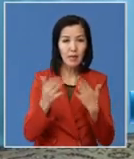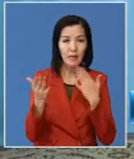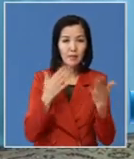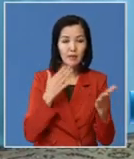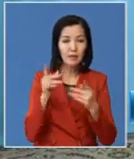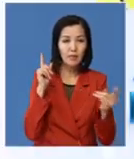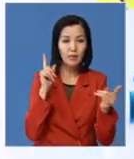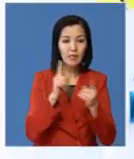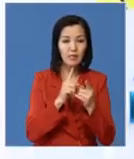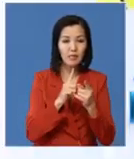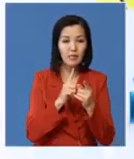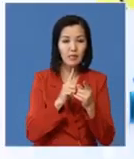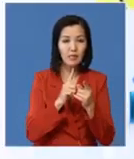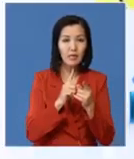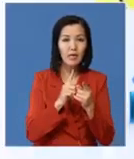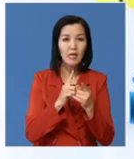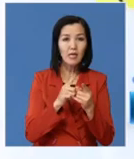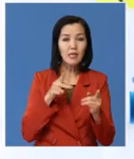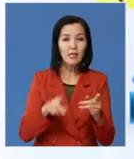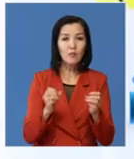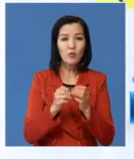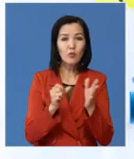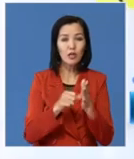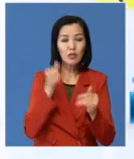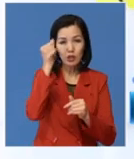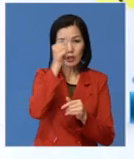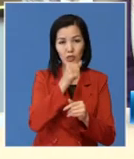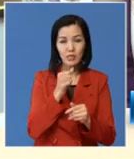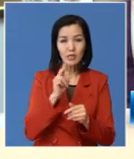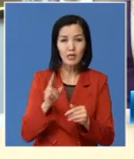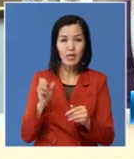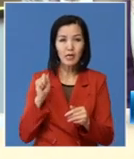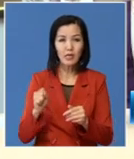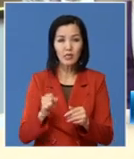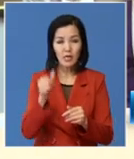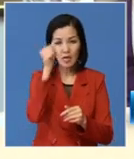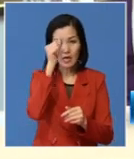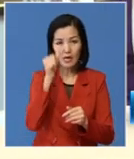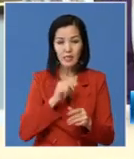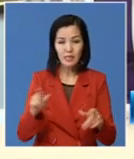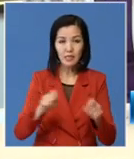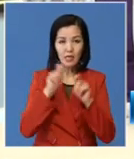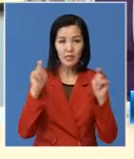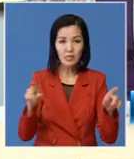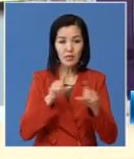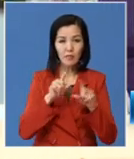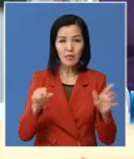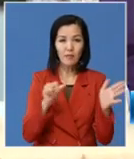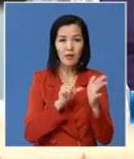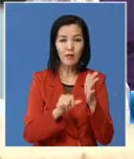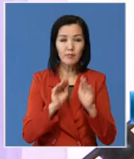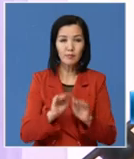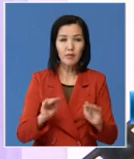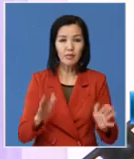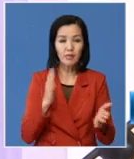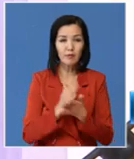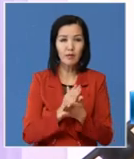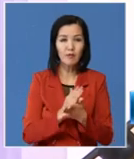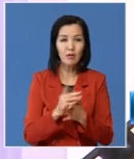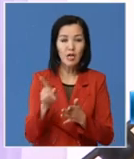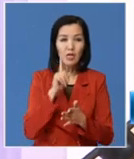еңбек жасақтарының 14-ші маусымында Жамбыл ауданы жастары жыл серпіні номинациясы бойынша марапат алып жатырмыз. Жыл бойына осы